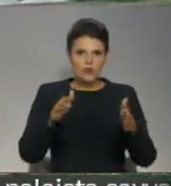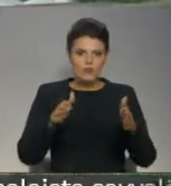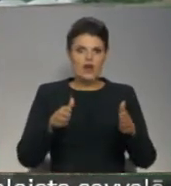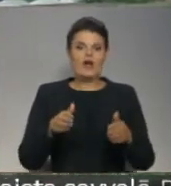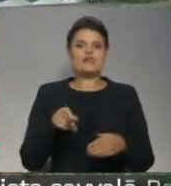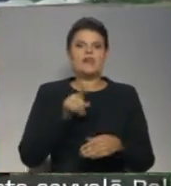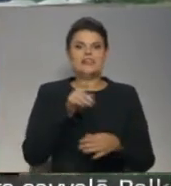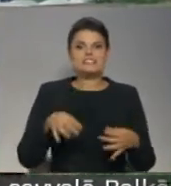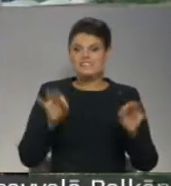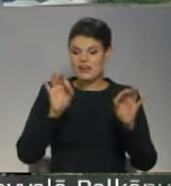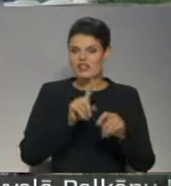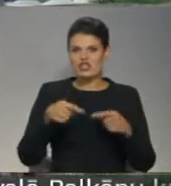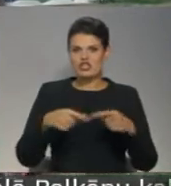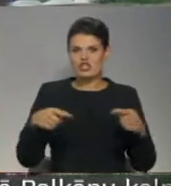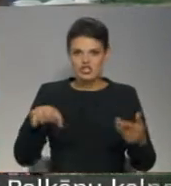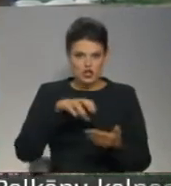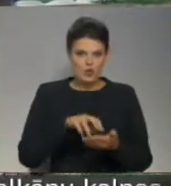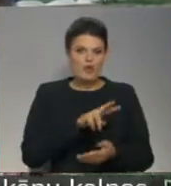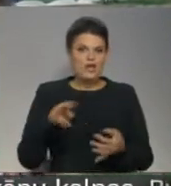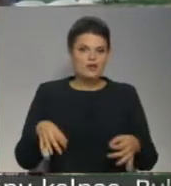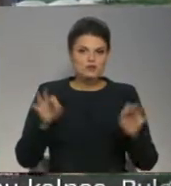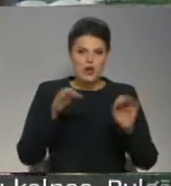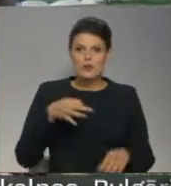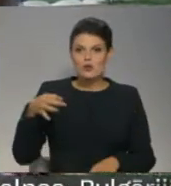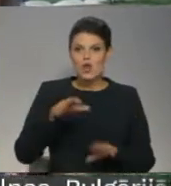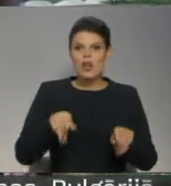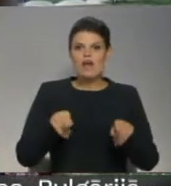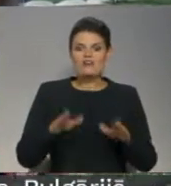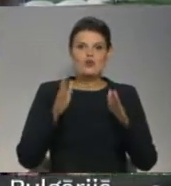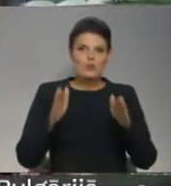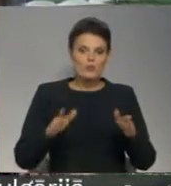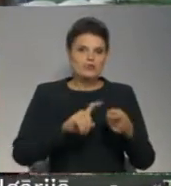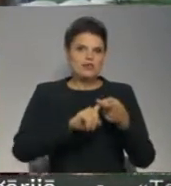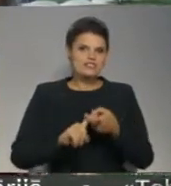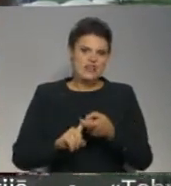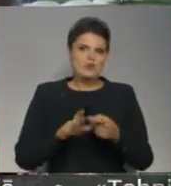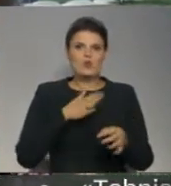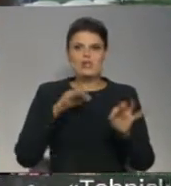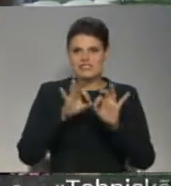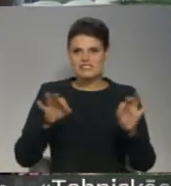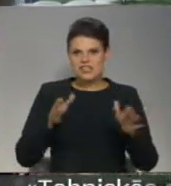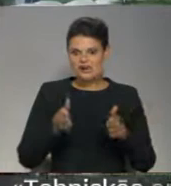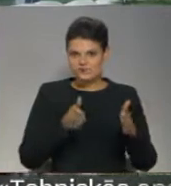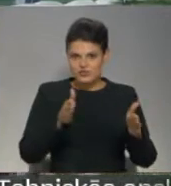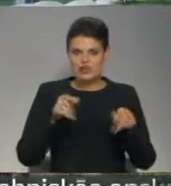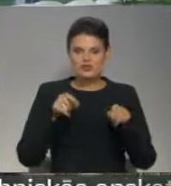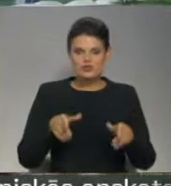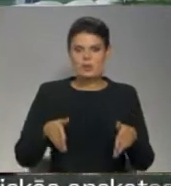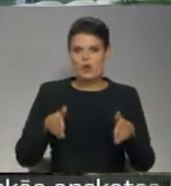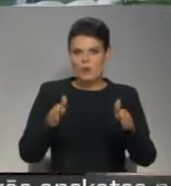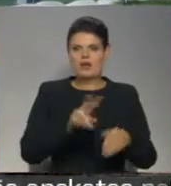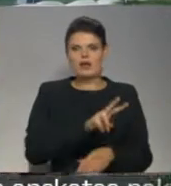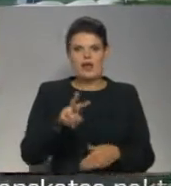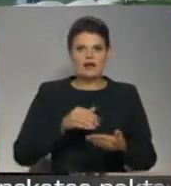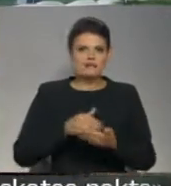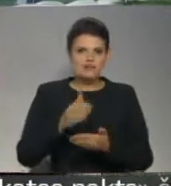kad mums ir šie vairāki objekti, kas ir nozīmīgi novadā, lai viņi tiktu savienoti ar tādu skaistu ceļu. Un šī promenāde, kas tālāk